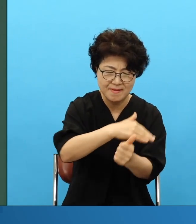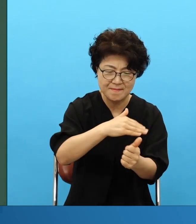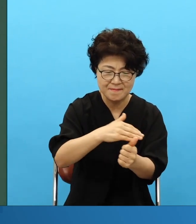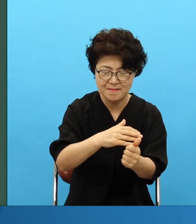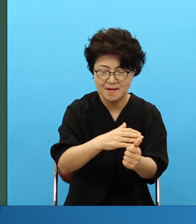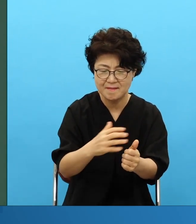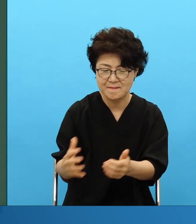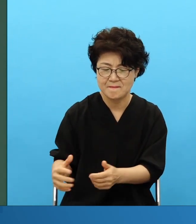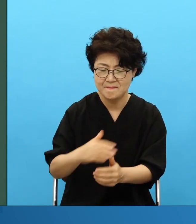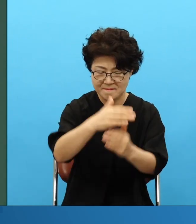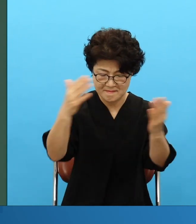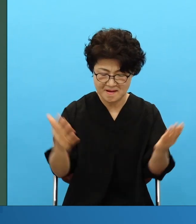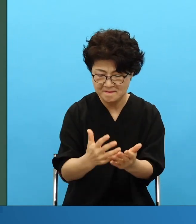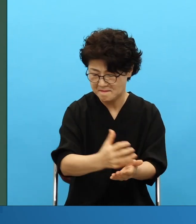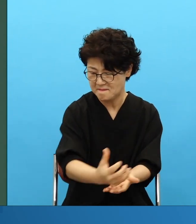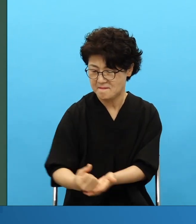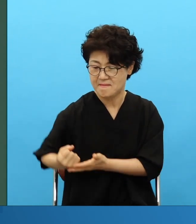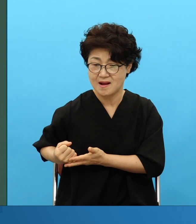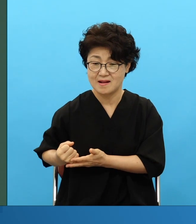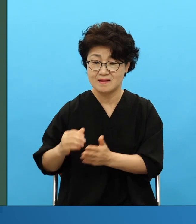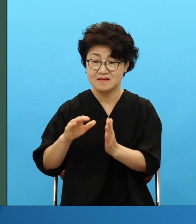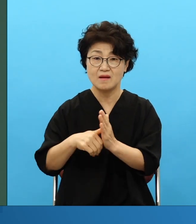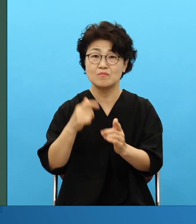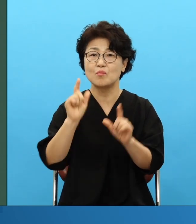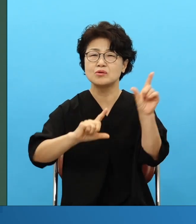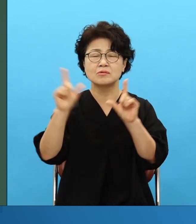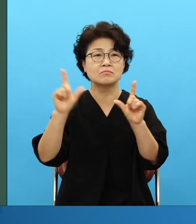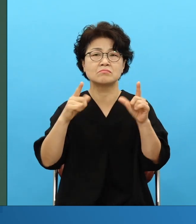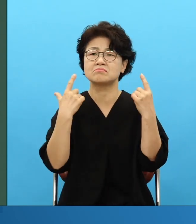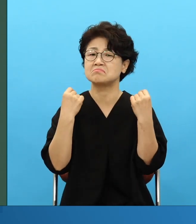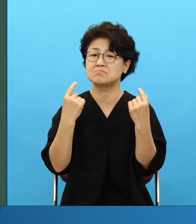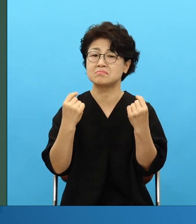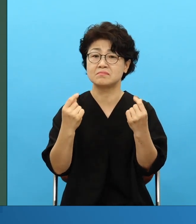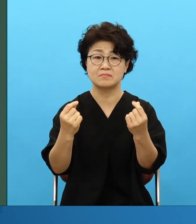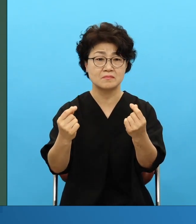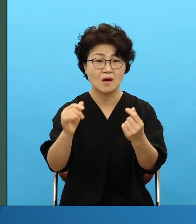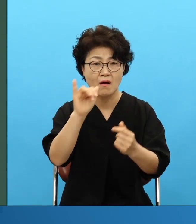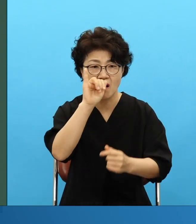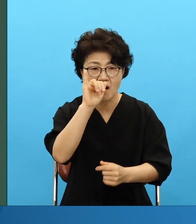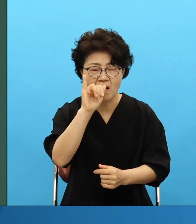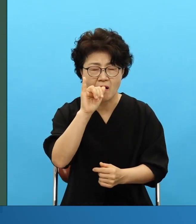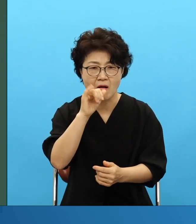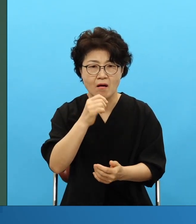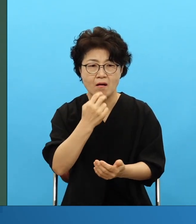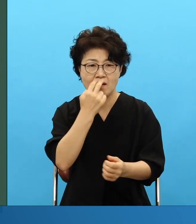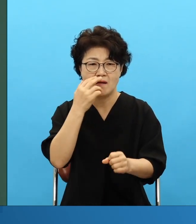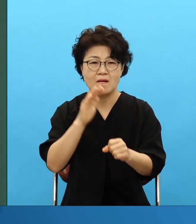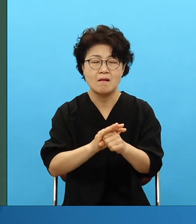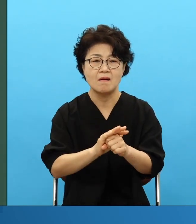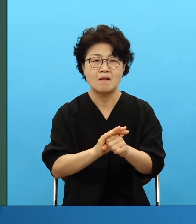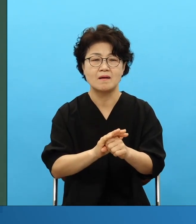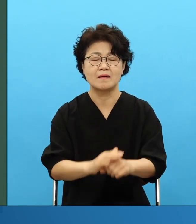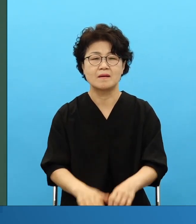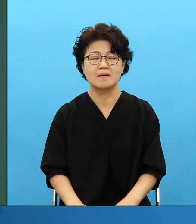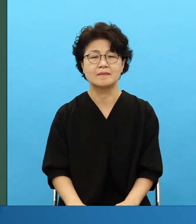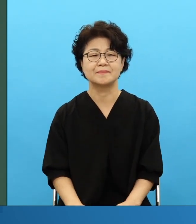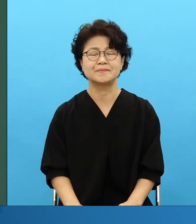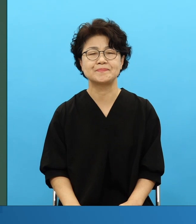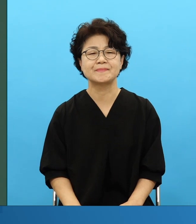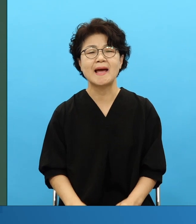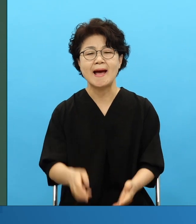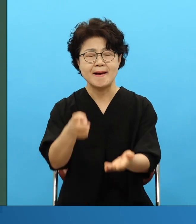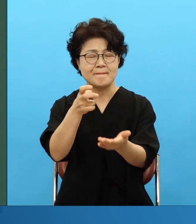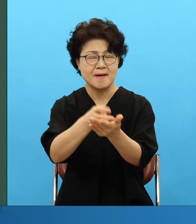the body very methodically. 뭐 어쩔 수 없이 법에서는 조사를 해야 되겠죠. And according to law, they must look into this matter.